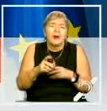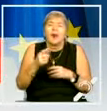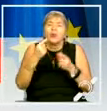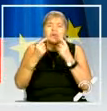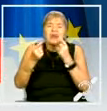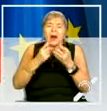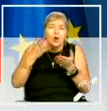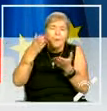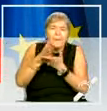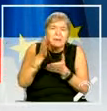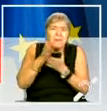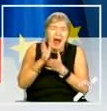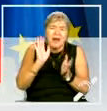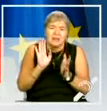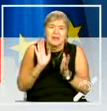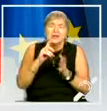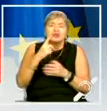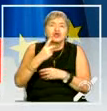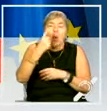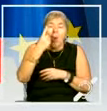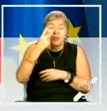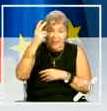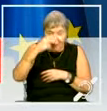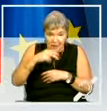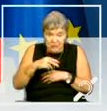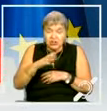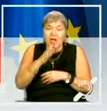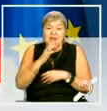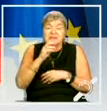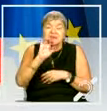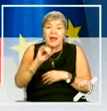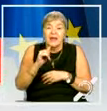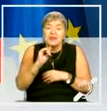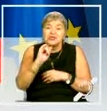permanent și printr-o convenție între statul israelian și Egipt.